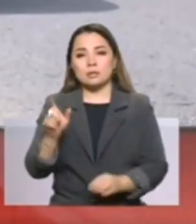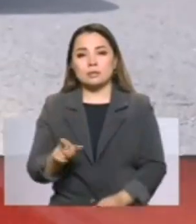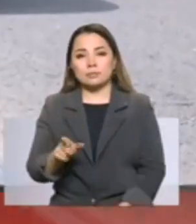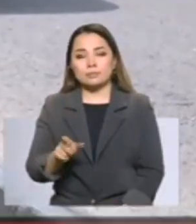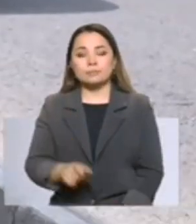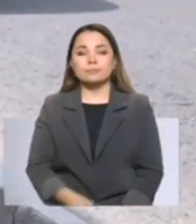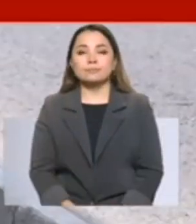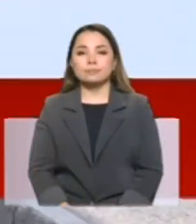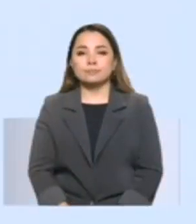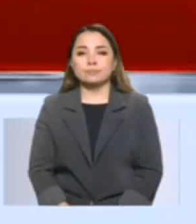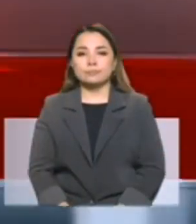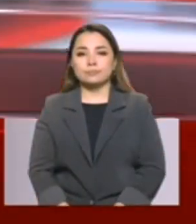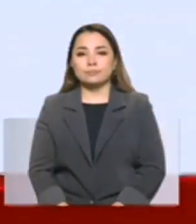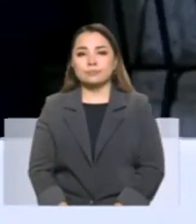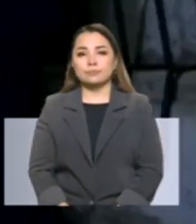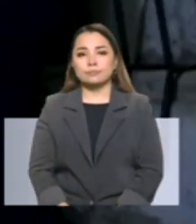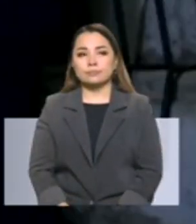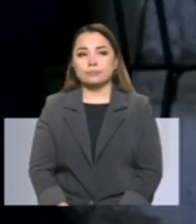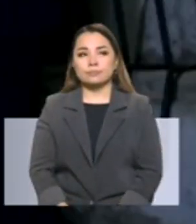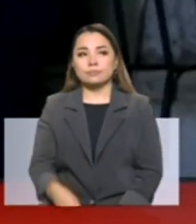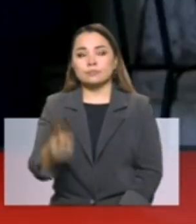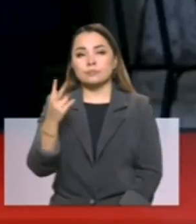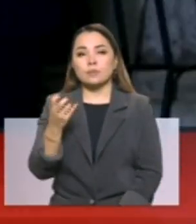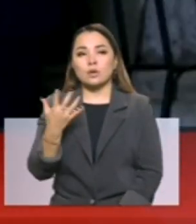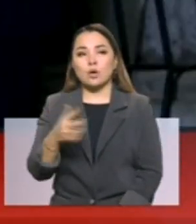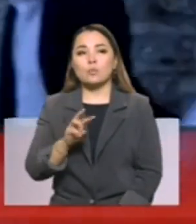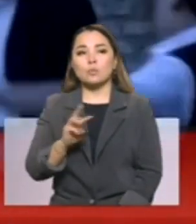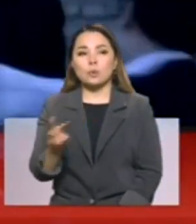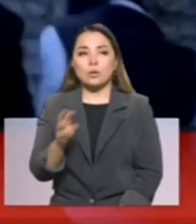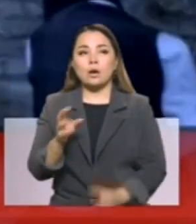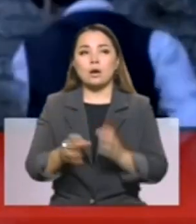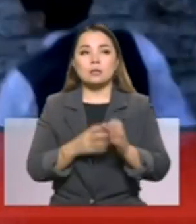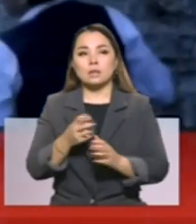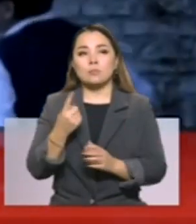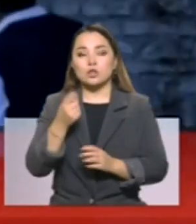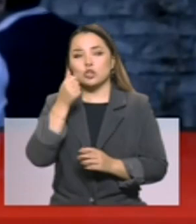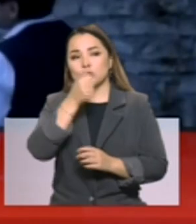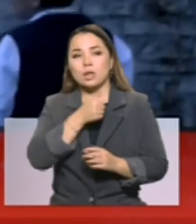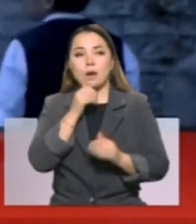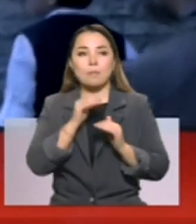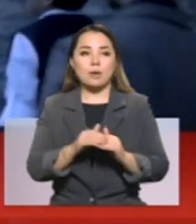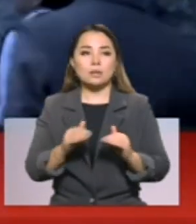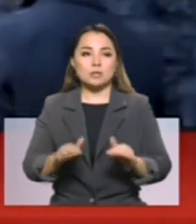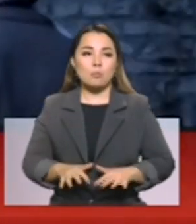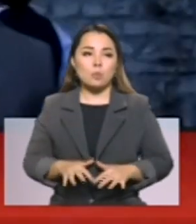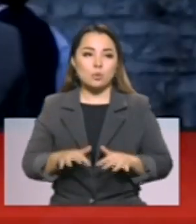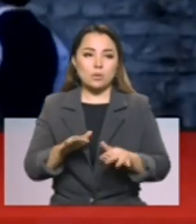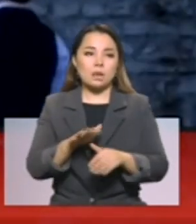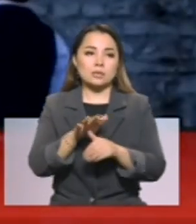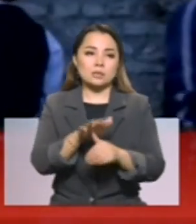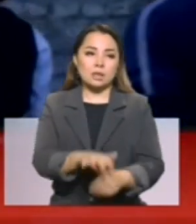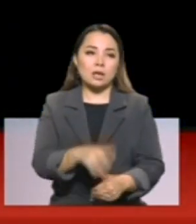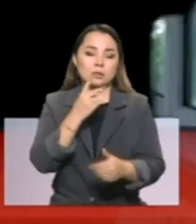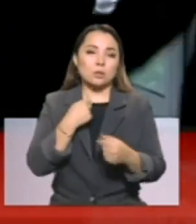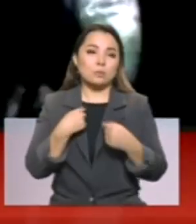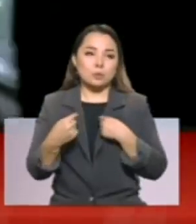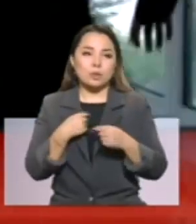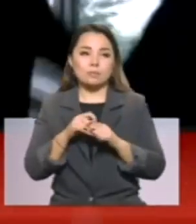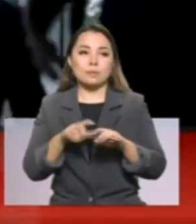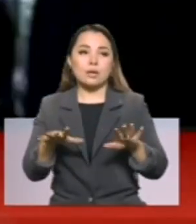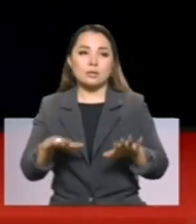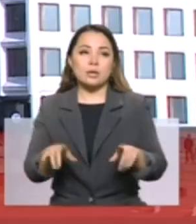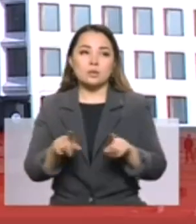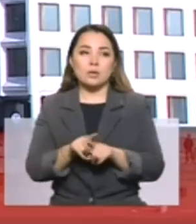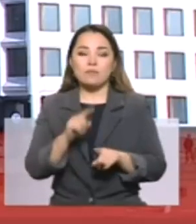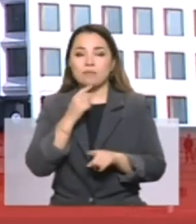тарқатып айтамын. 250 миллион әлемде бір жылда осынша бала буллингке ұшырайды. Мектептегі